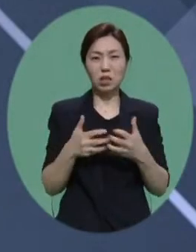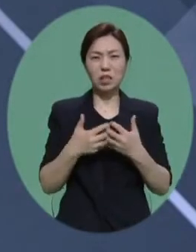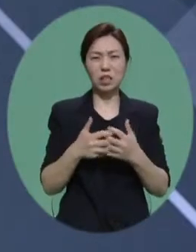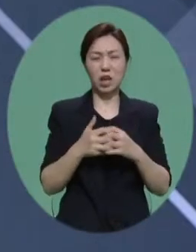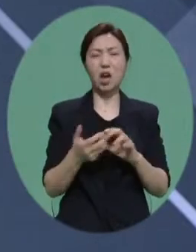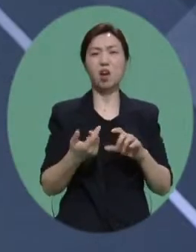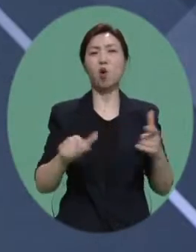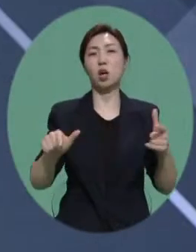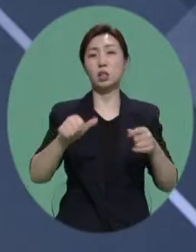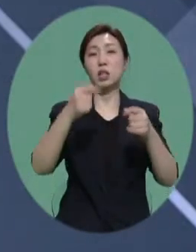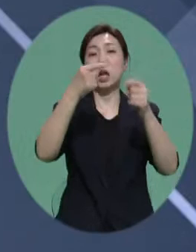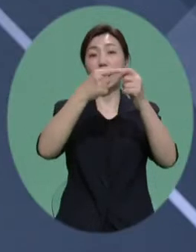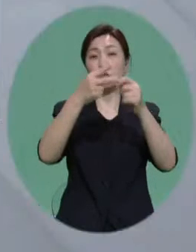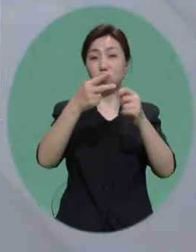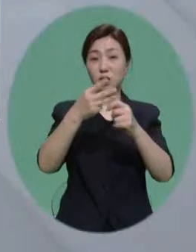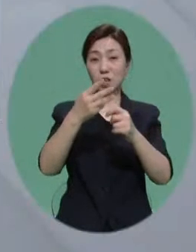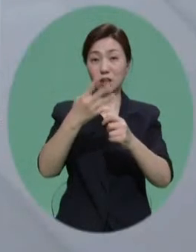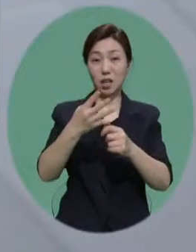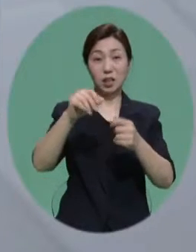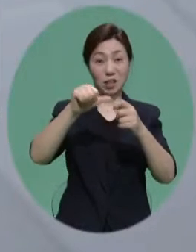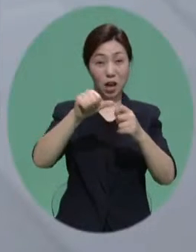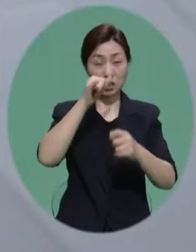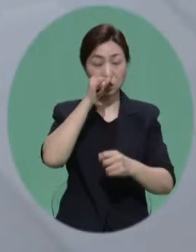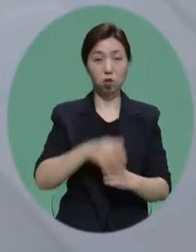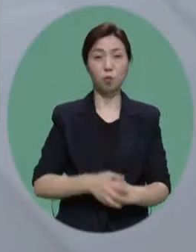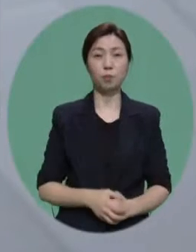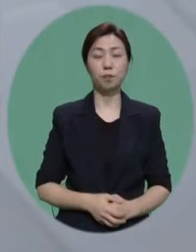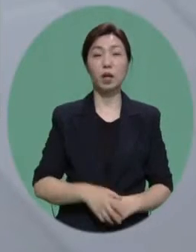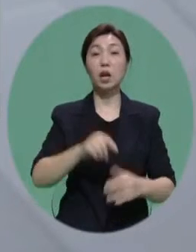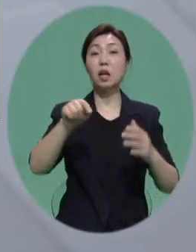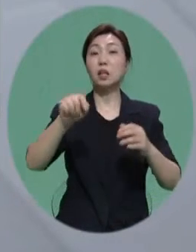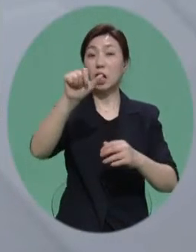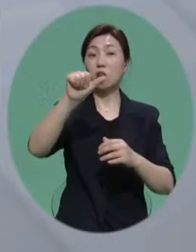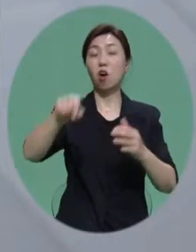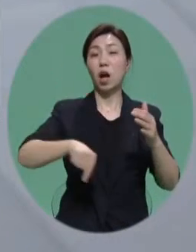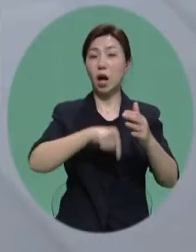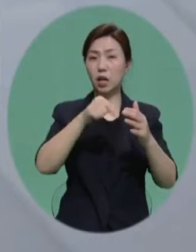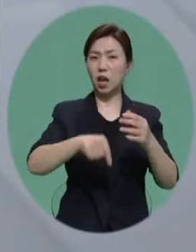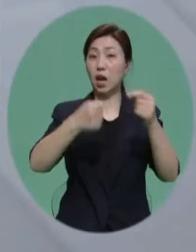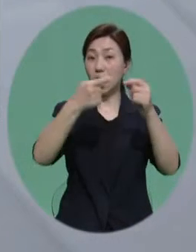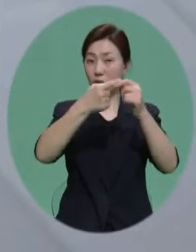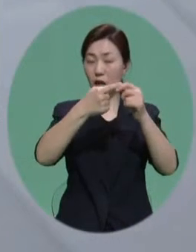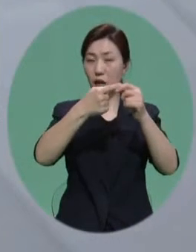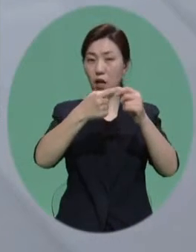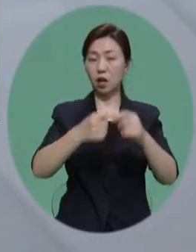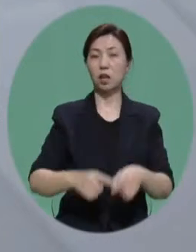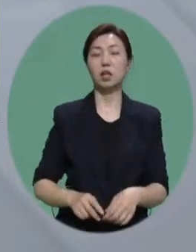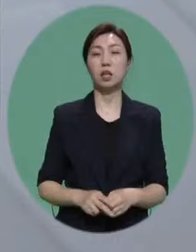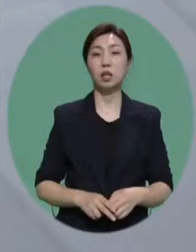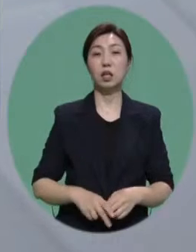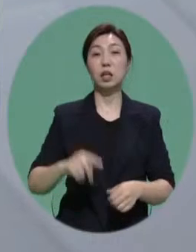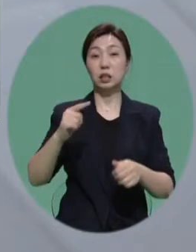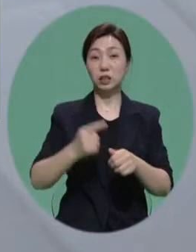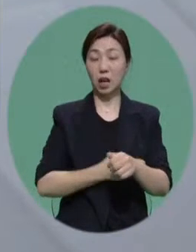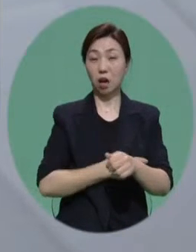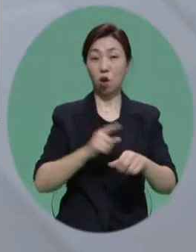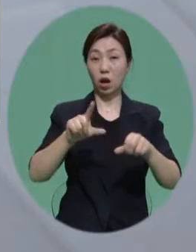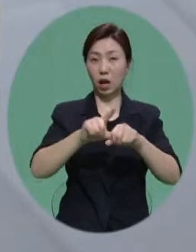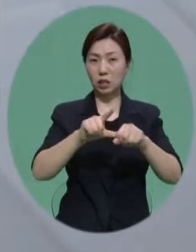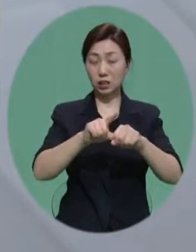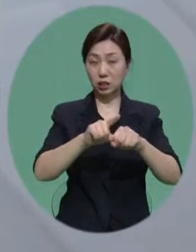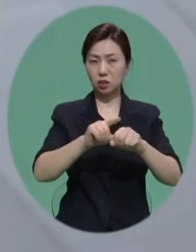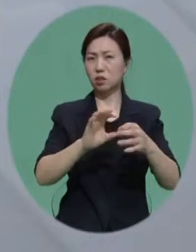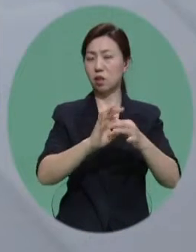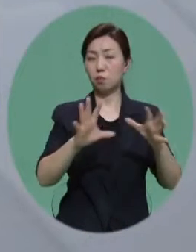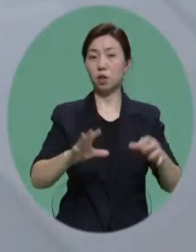5가지가 있는데 우선은 뭐 윤호 께서 한 가지 이 부분에 대해서 아까 창녕 가스는 사실은 아닙니다 저녁